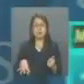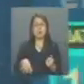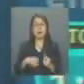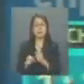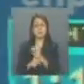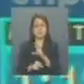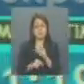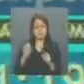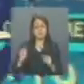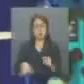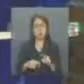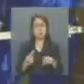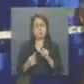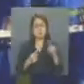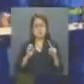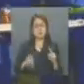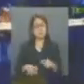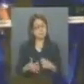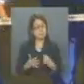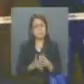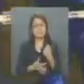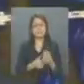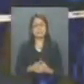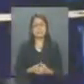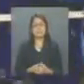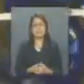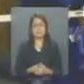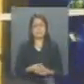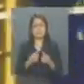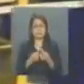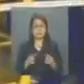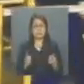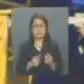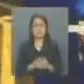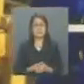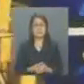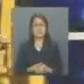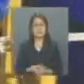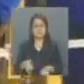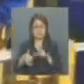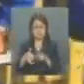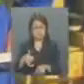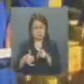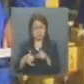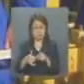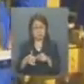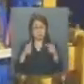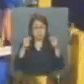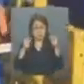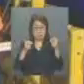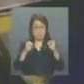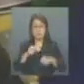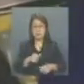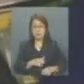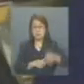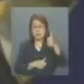รกไปอย่างน่าเสียดายค่ะขณะที่ฮวนมาร์ตินเดลปอโตอดีตแชมป์ US Open จากอาร์เจนตินาใช้เวลาว่างในช่ว